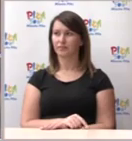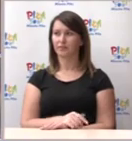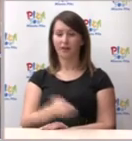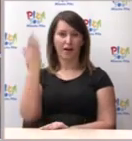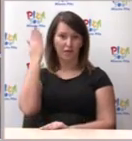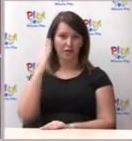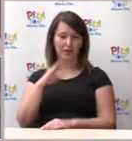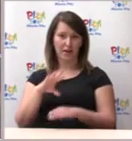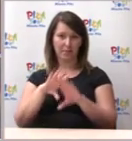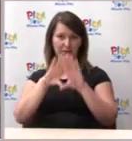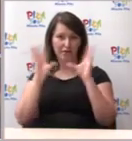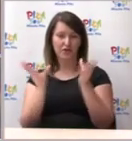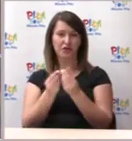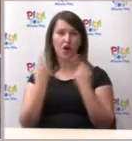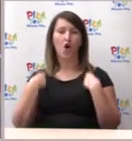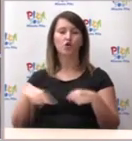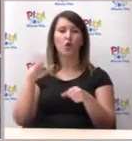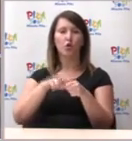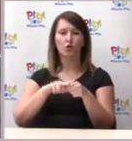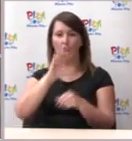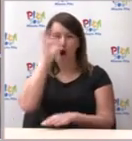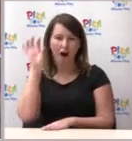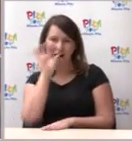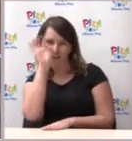przyglądających się naszym obradom telewidzów,